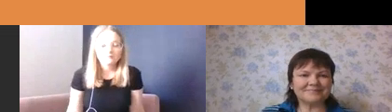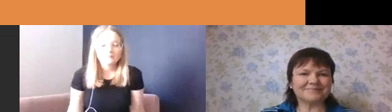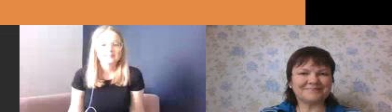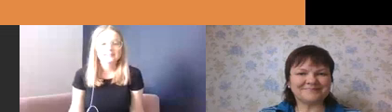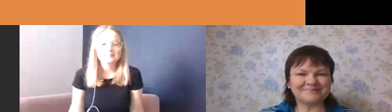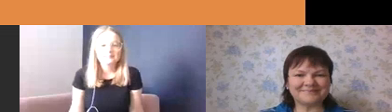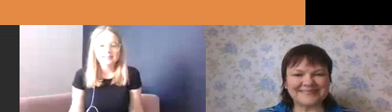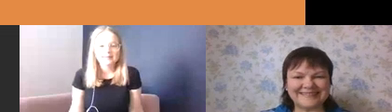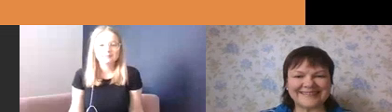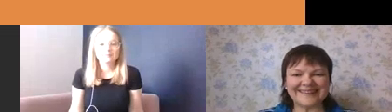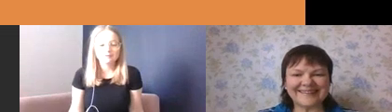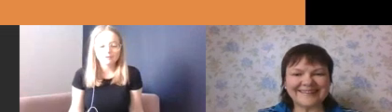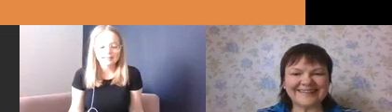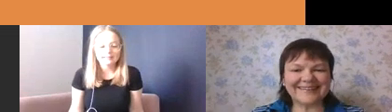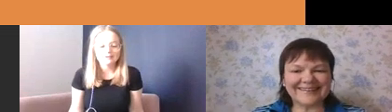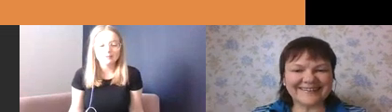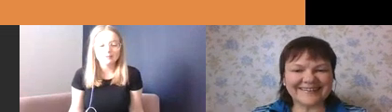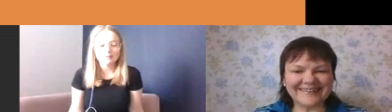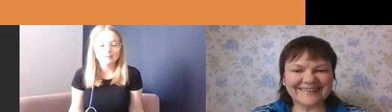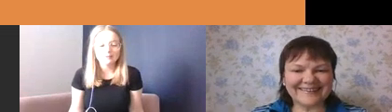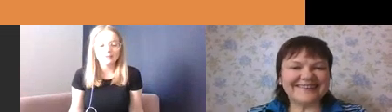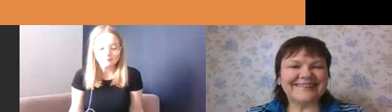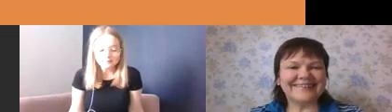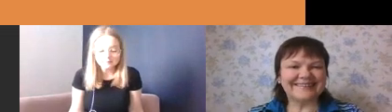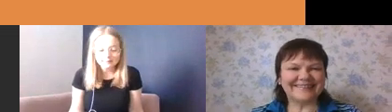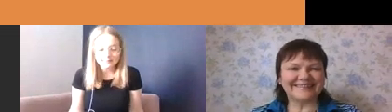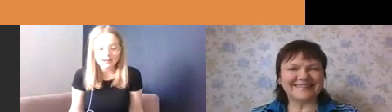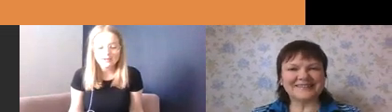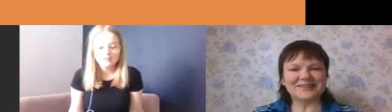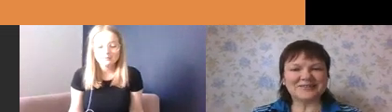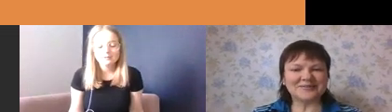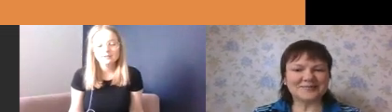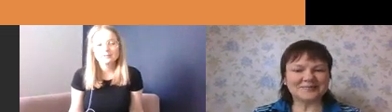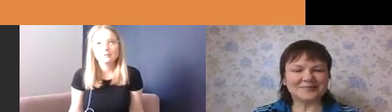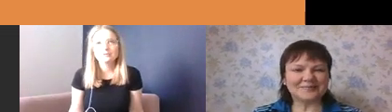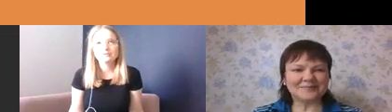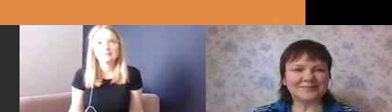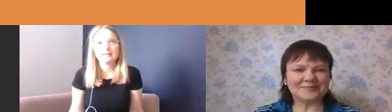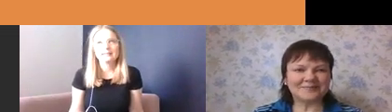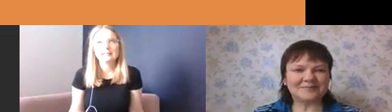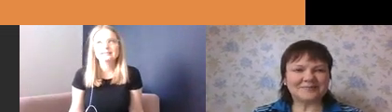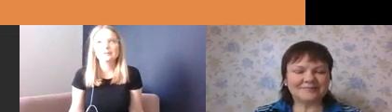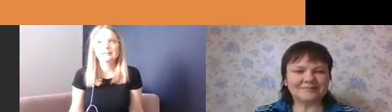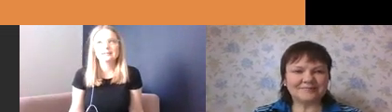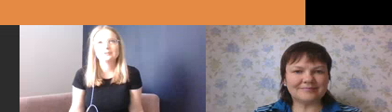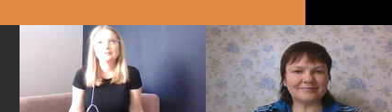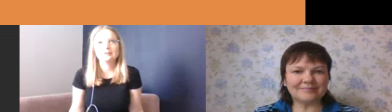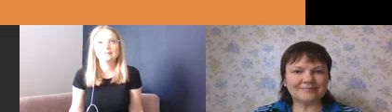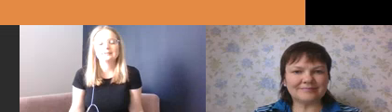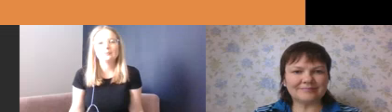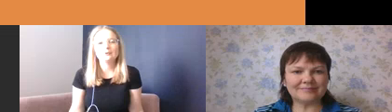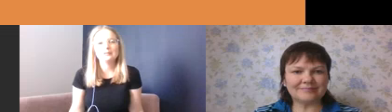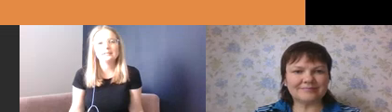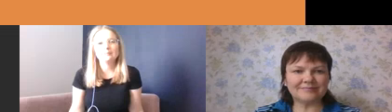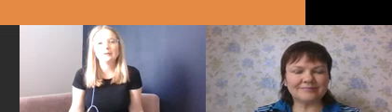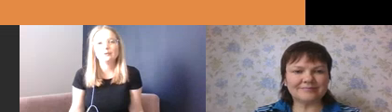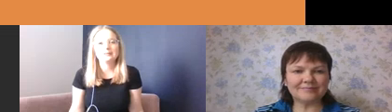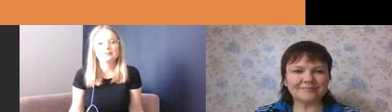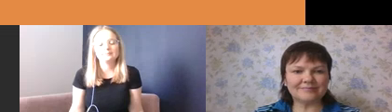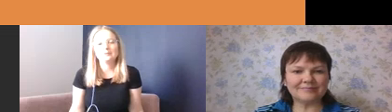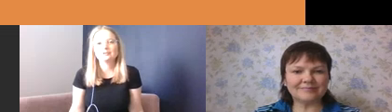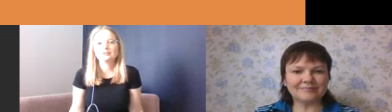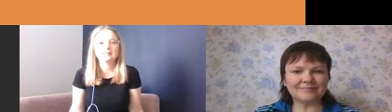Aga täpselt see ongi, et kui ma analüüsin ja mõtlen ja meil on nagu olnud kliente küll, kes ütlevad, et mul